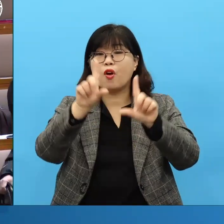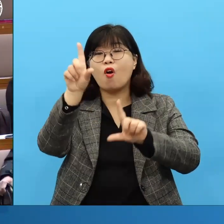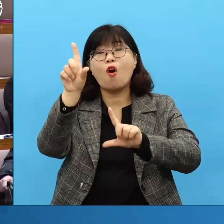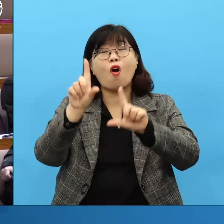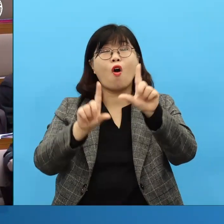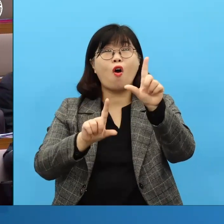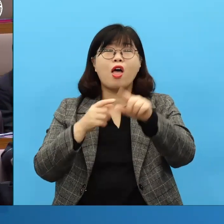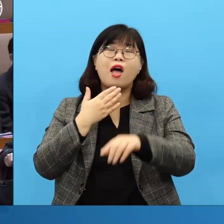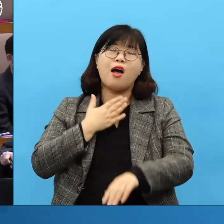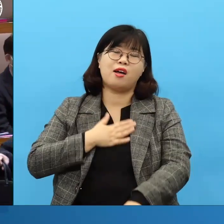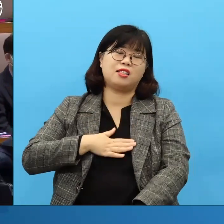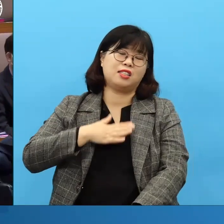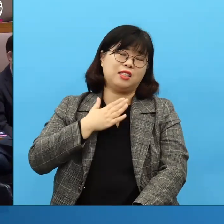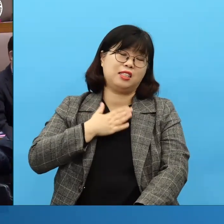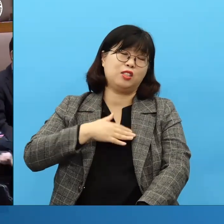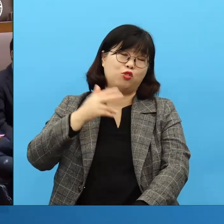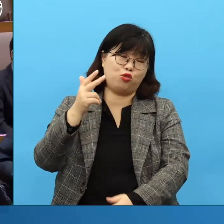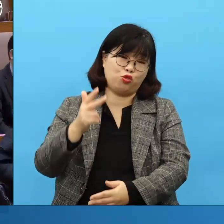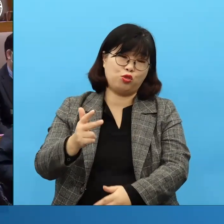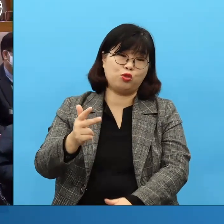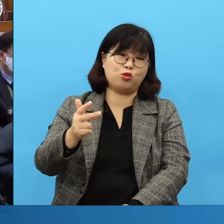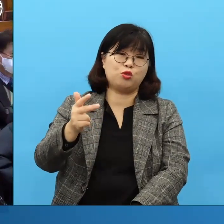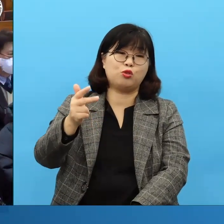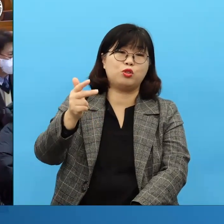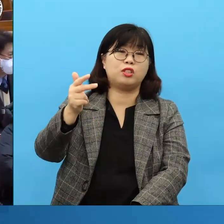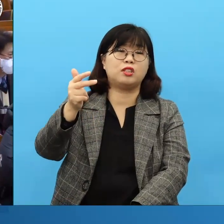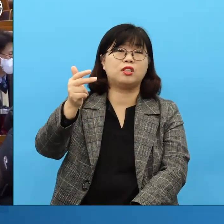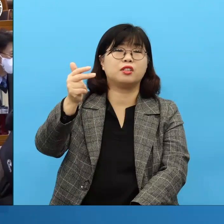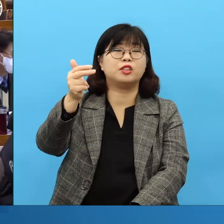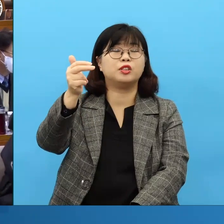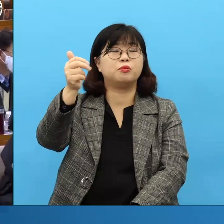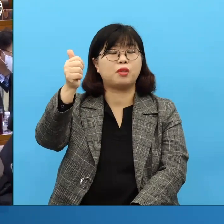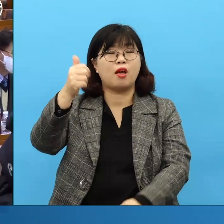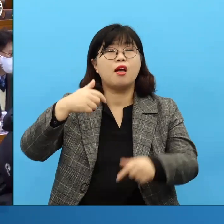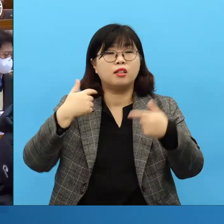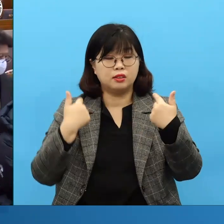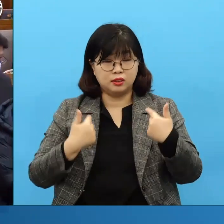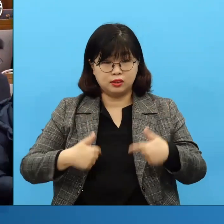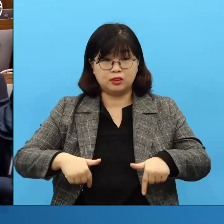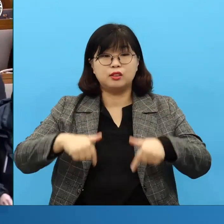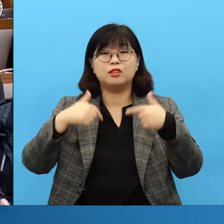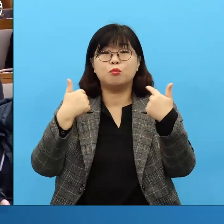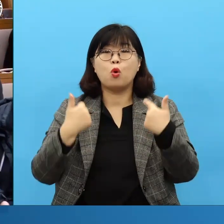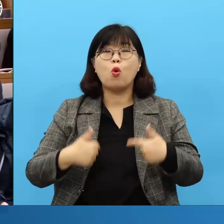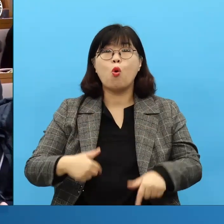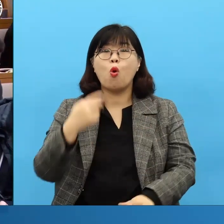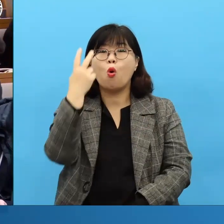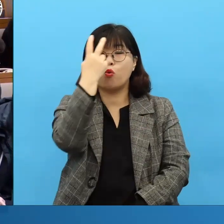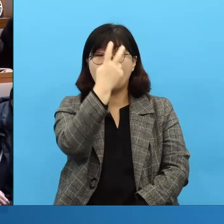영변 하시는 주님 늘